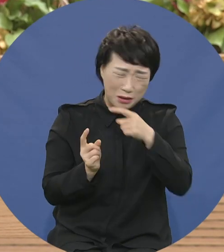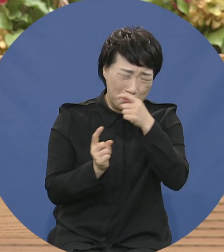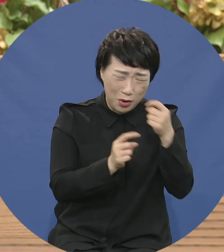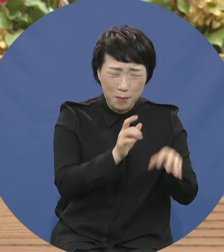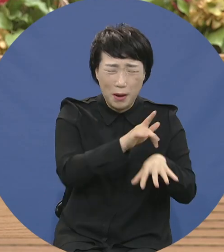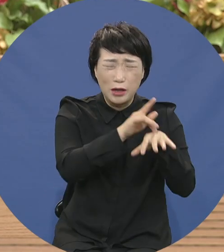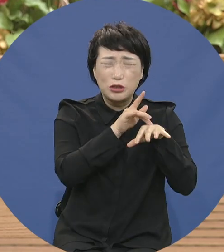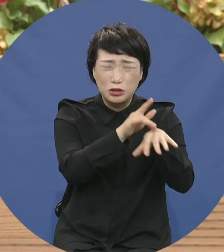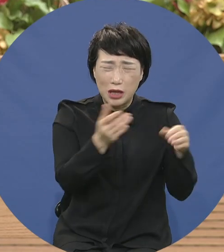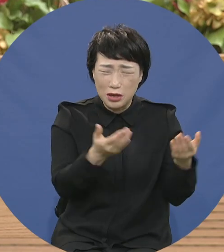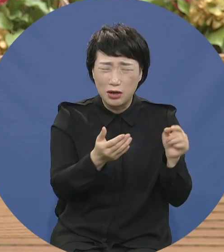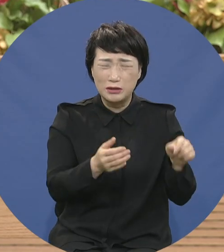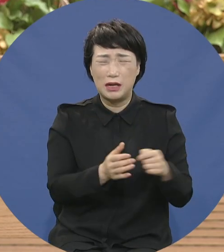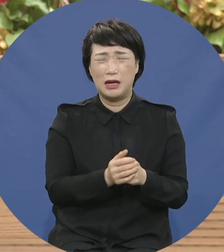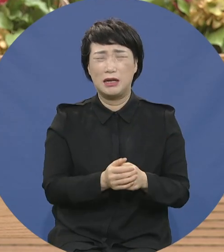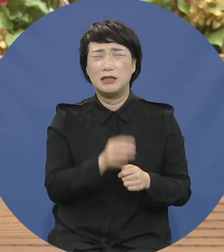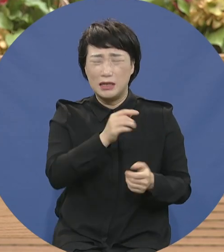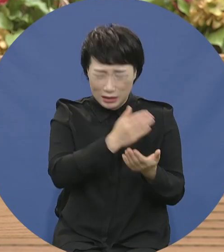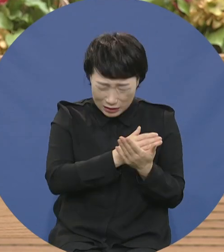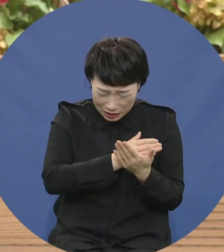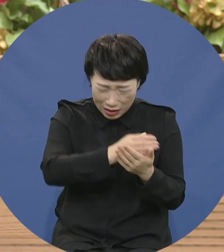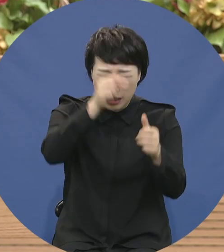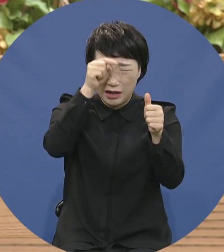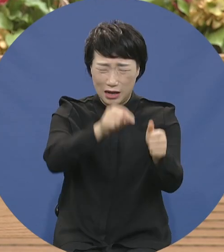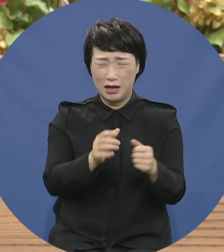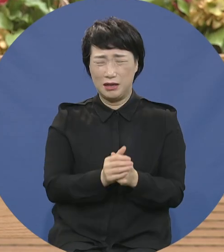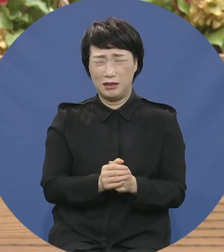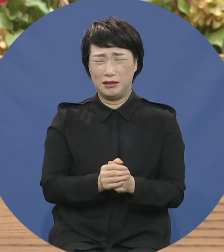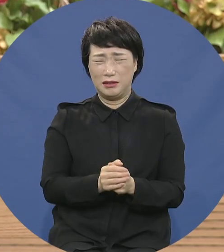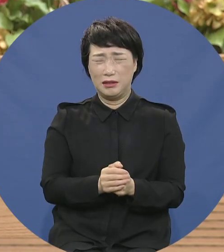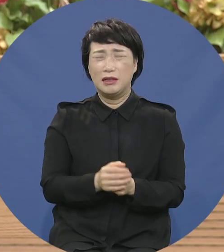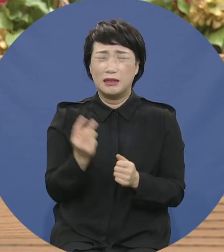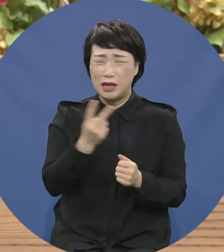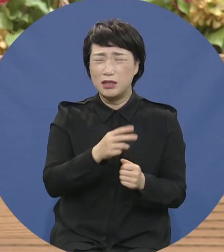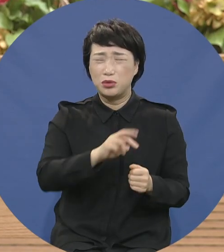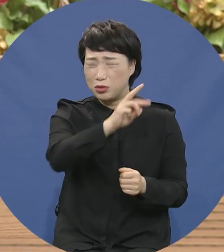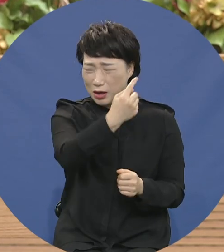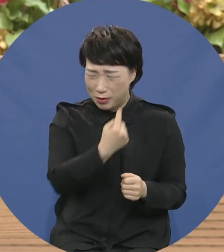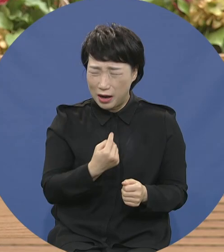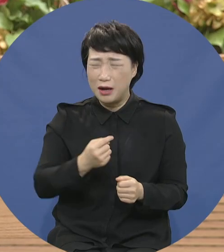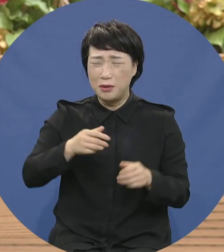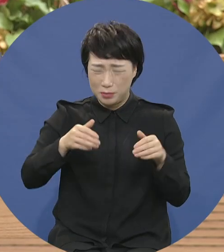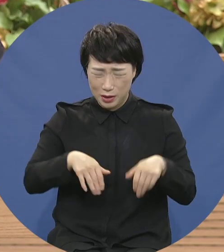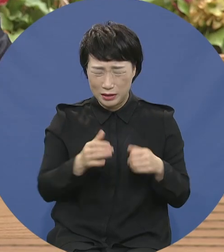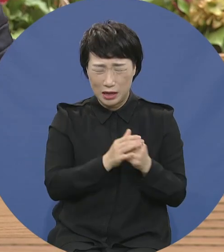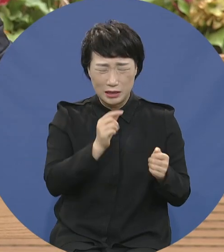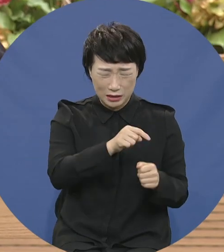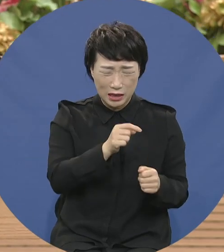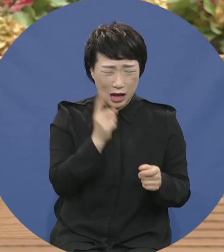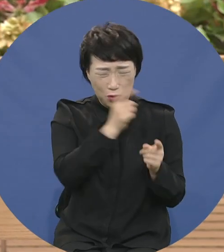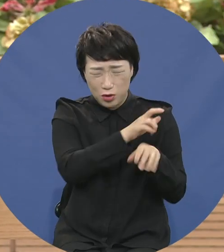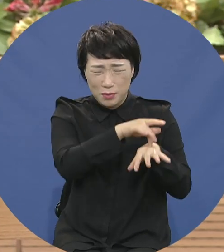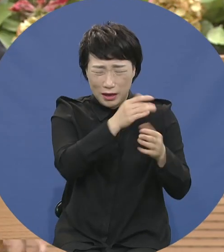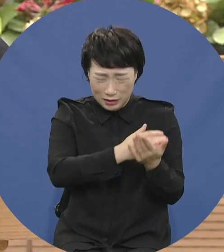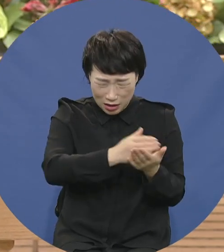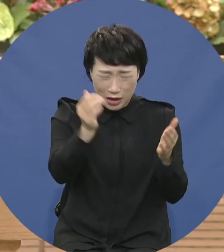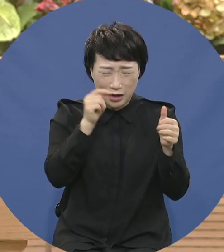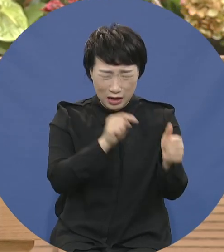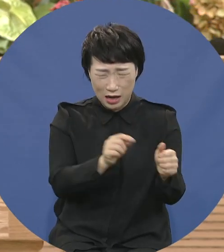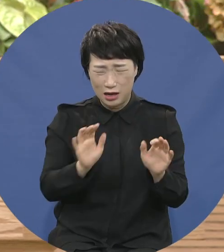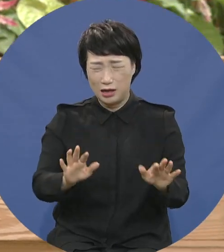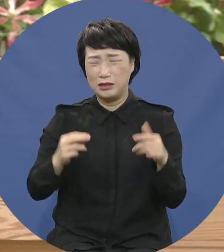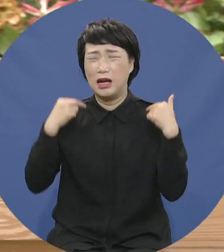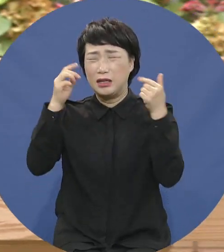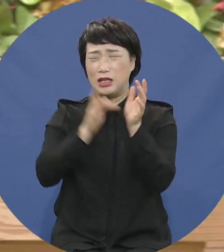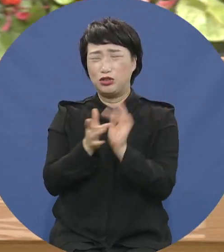미혹하는 마귀 사단 귀신아, 너는 떠나가라. 다시 돌아와야 하니 떠나가라. 나사렛